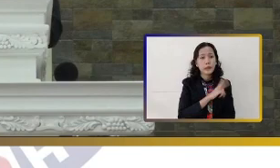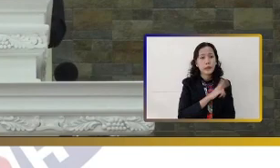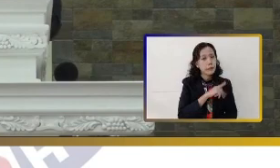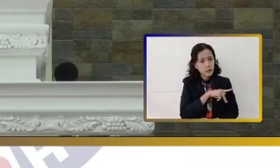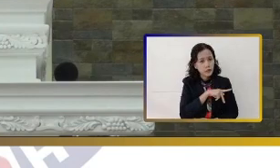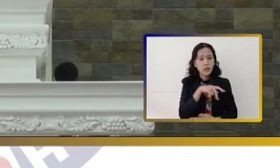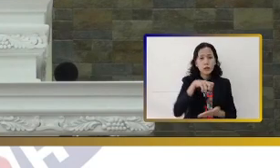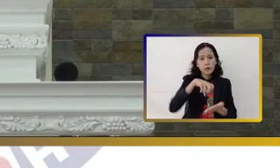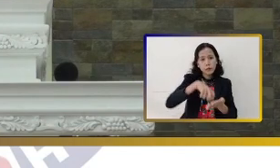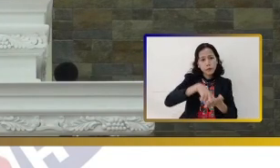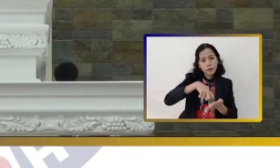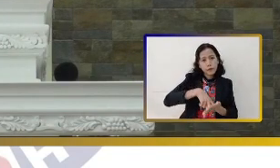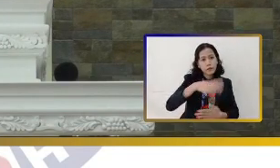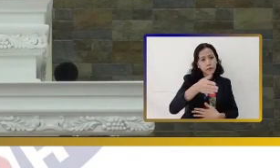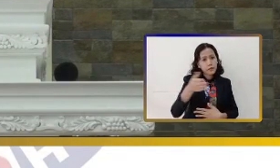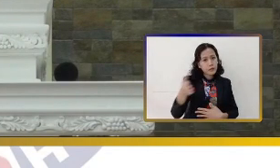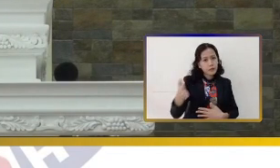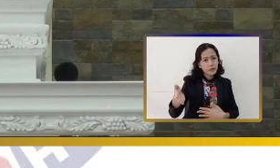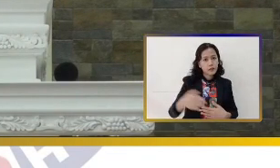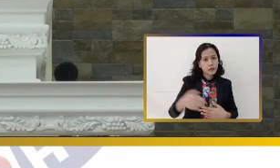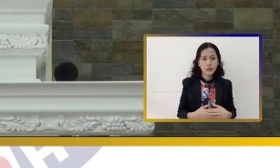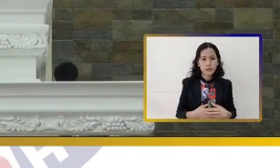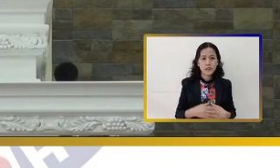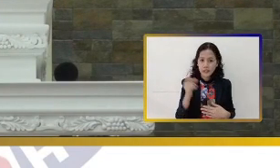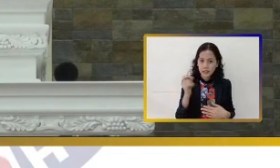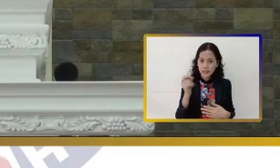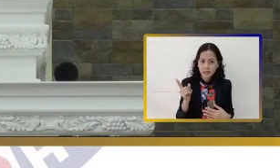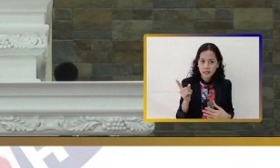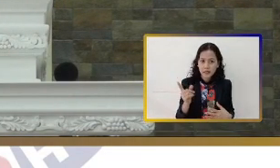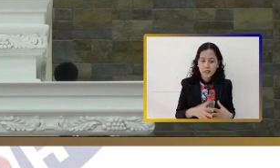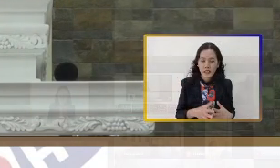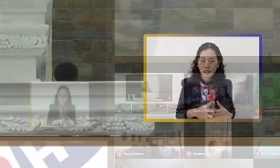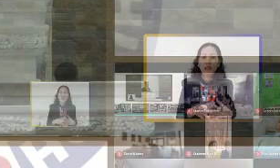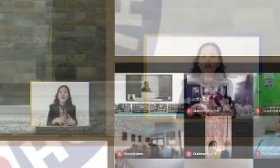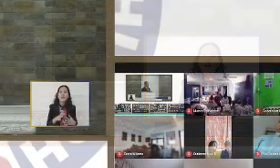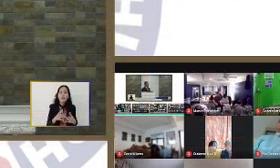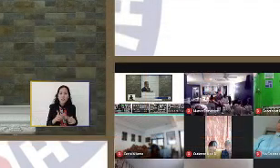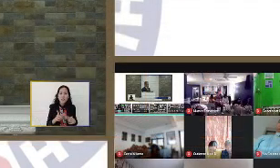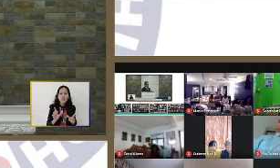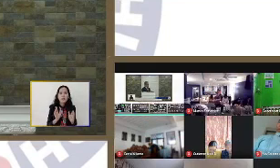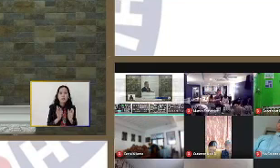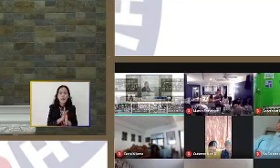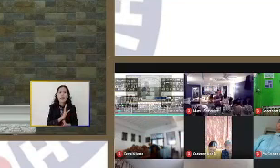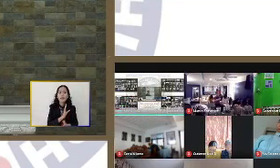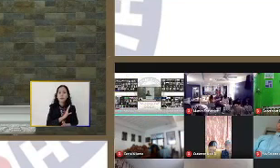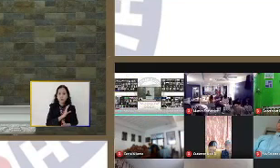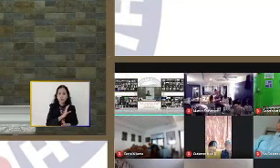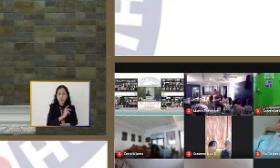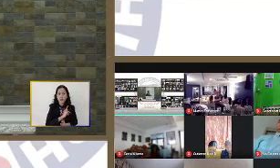your hearts. Let us come to Jesus this morning. Let's come to the throne of God.